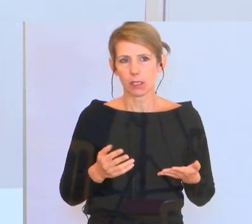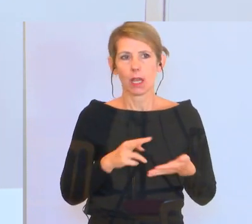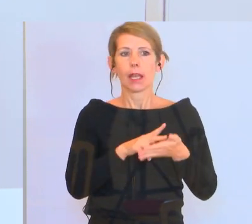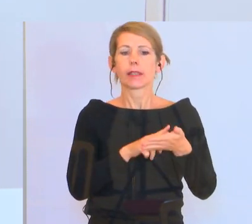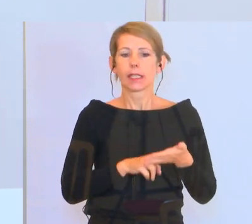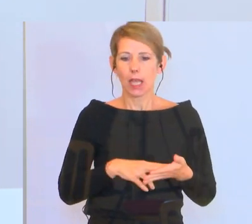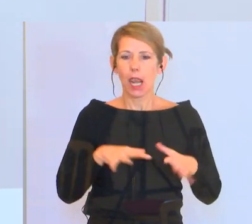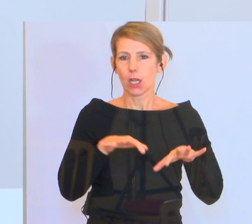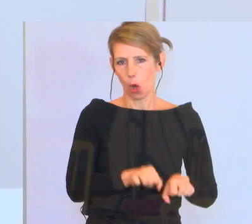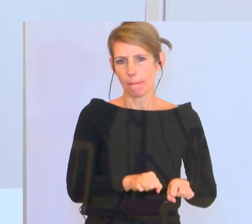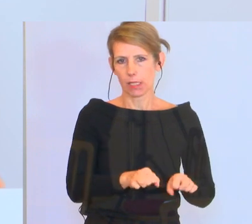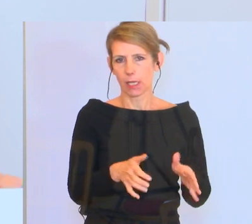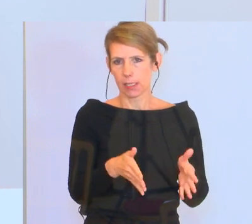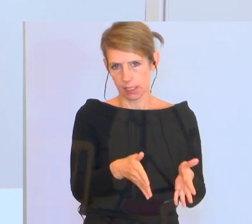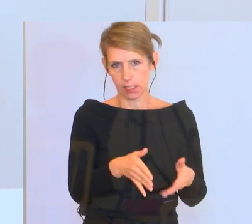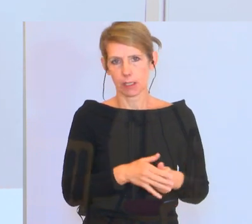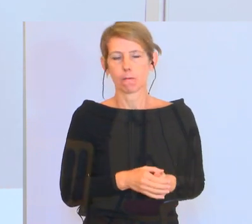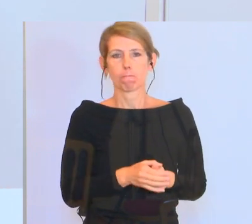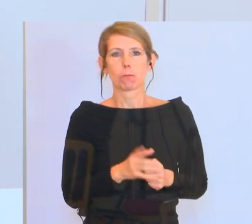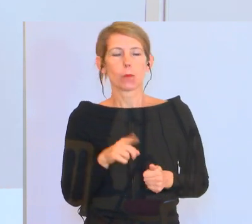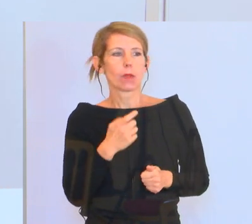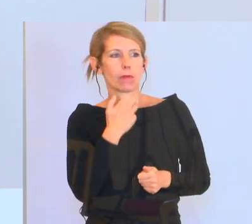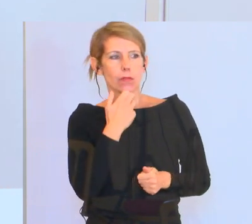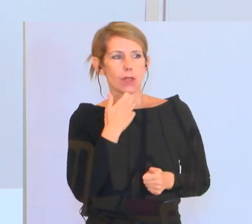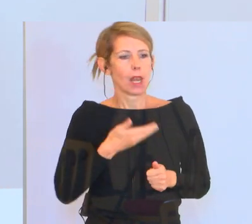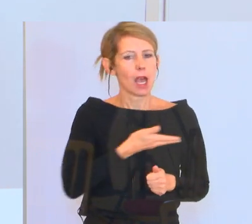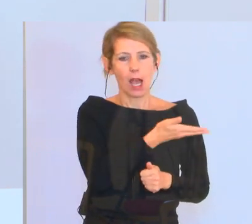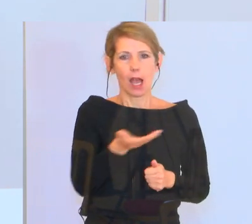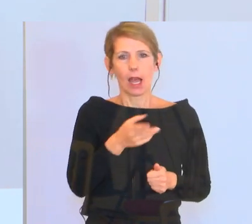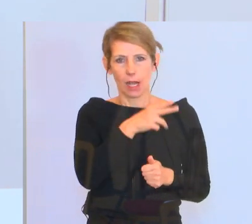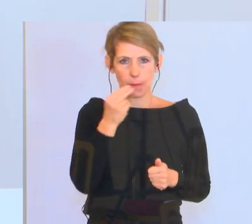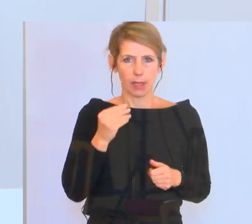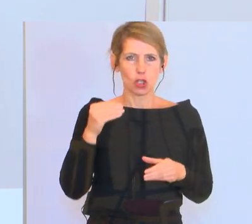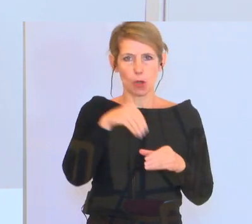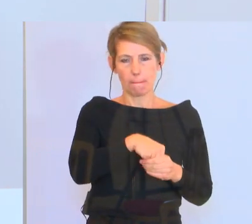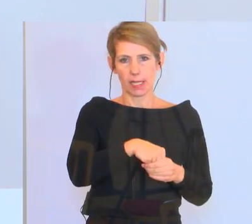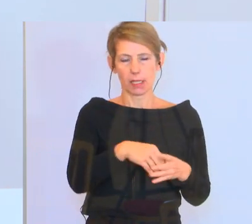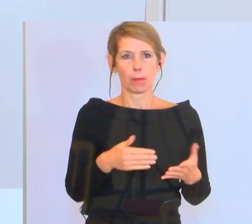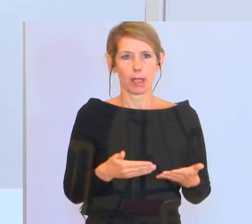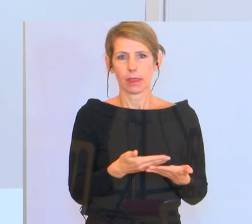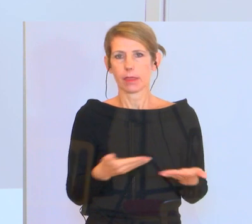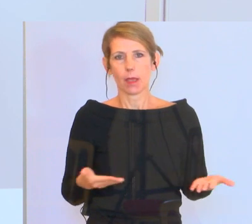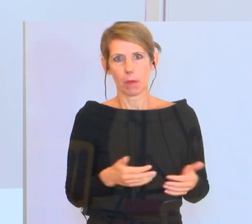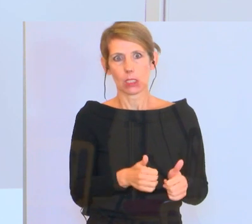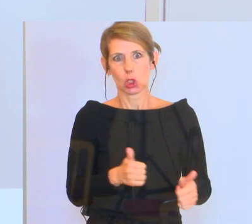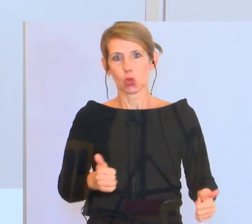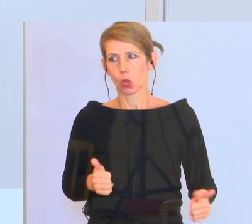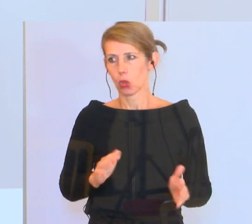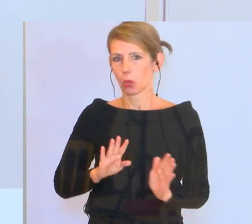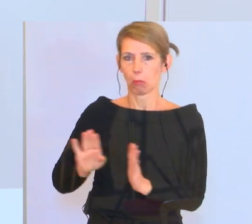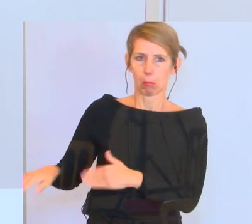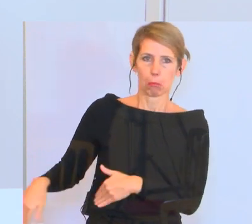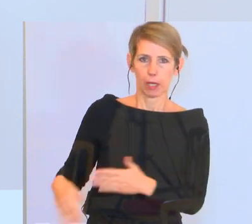digitalen Kompetenzen. Und wir wollen hier alle Menschen in Österreich mitnehmen und niemanden zurücklassen.